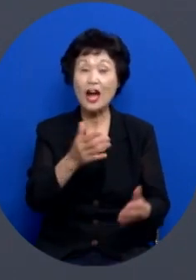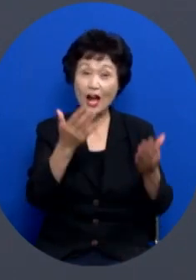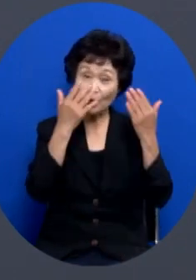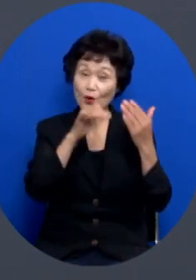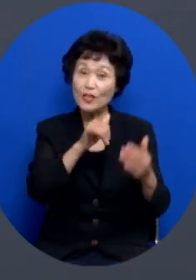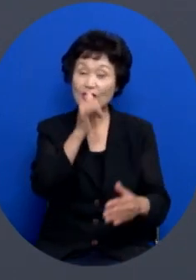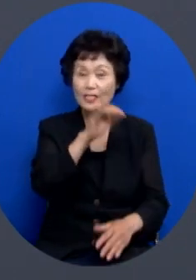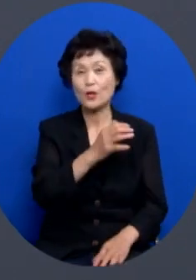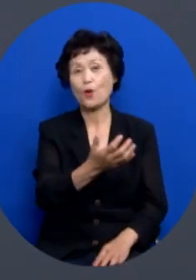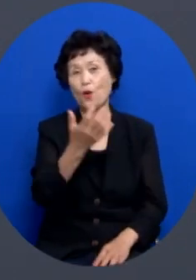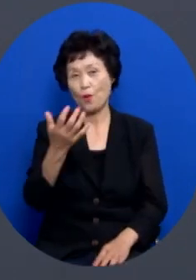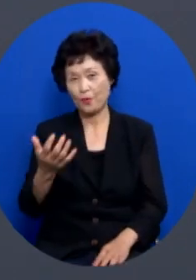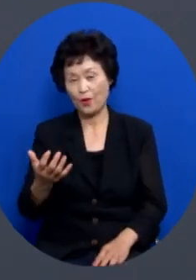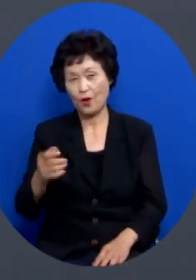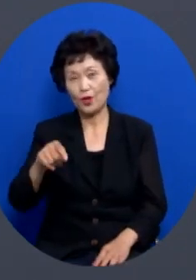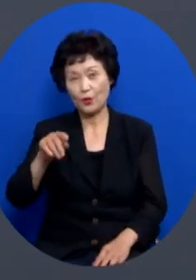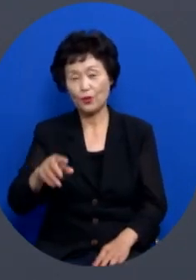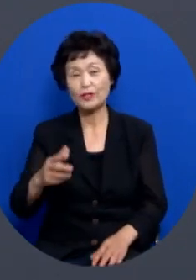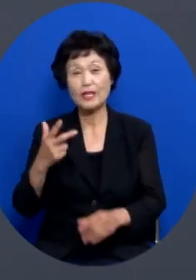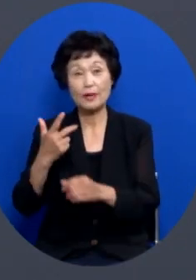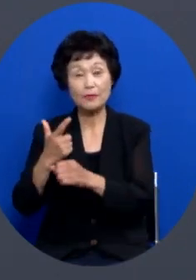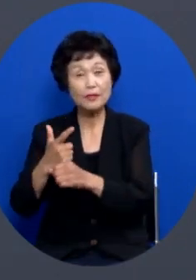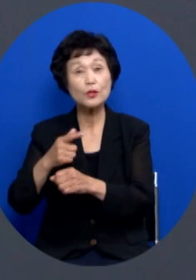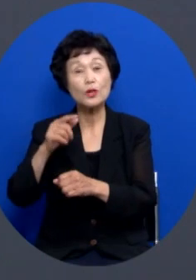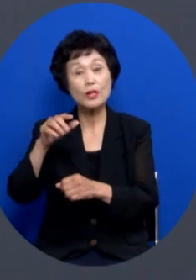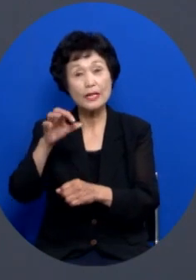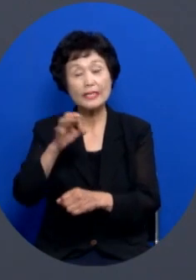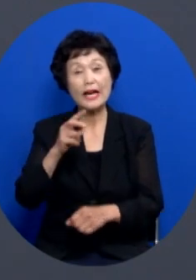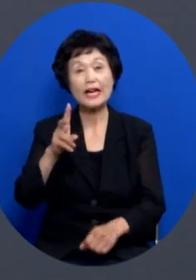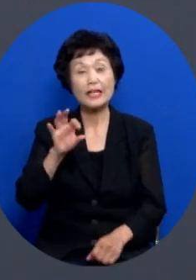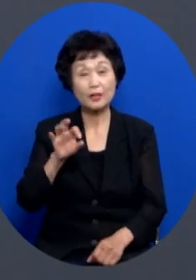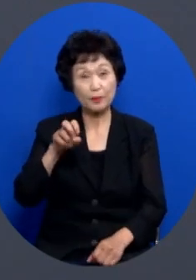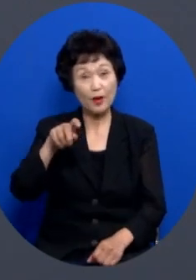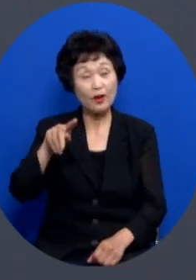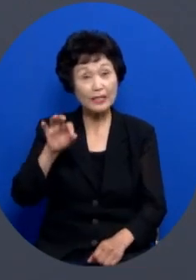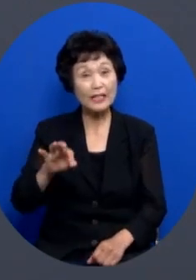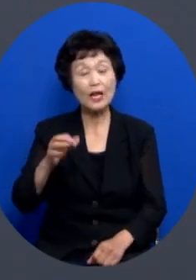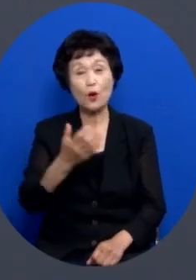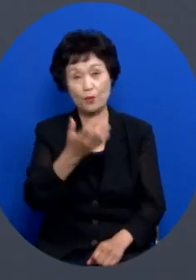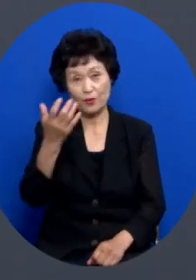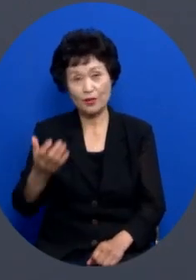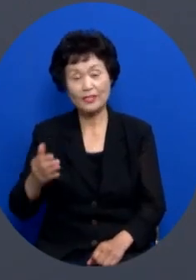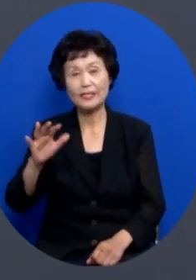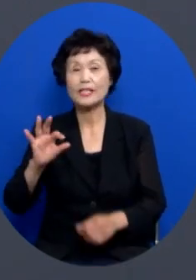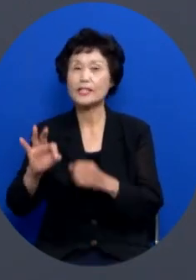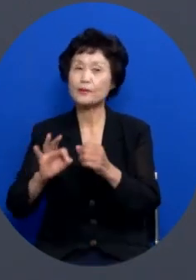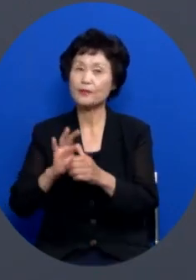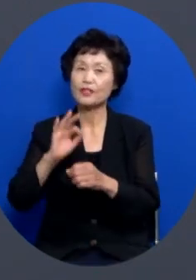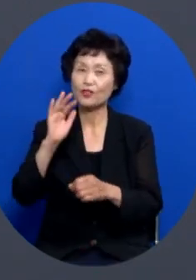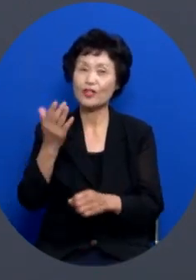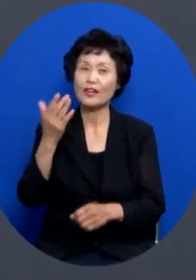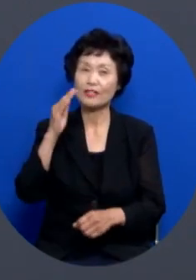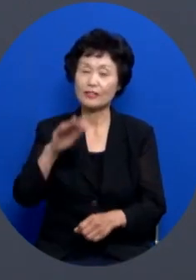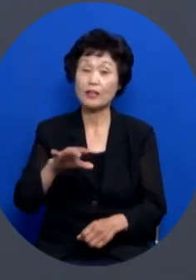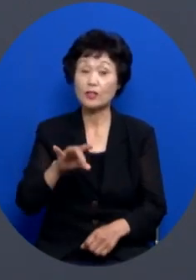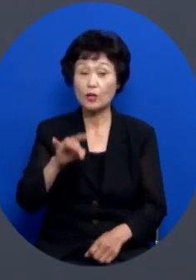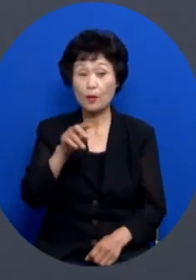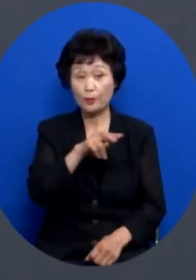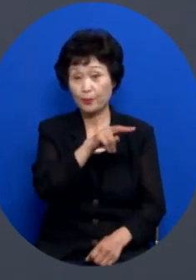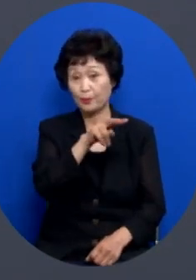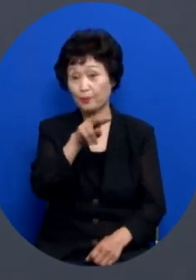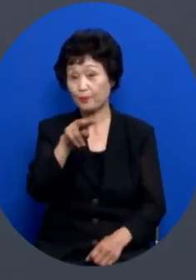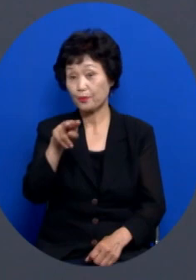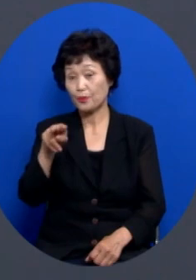한 10년 차 됐습니다. 그런데 처음에 양평이라는 곳에 왔을 때 이 지역사회를 먼저 한번 둘러보게 됐습니다. 그런데